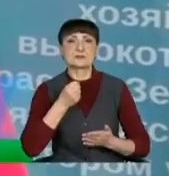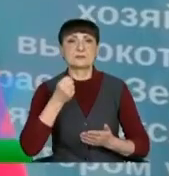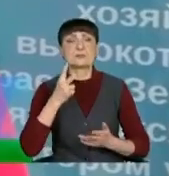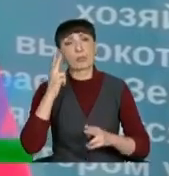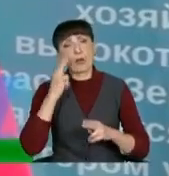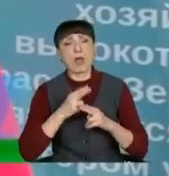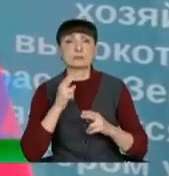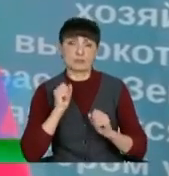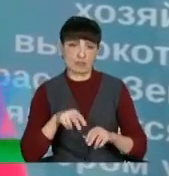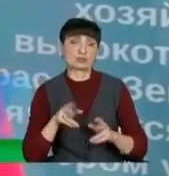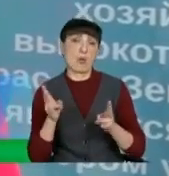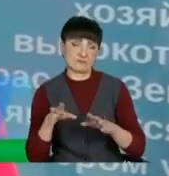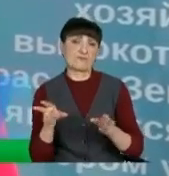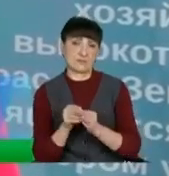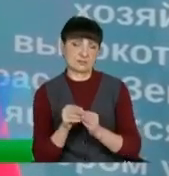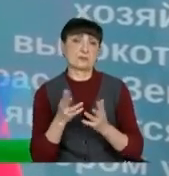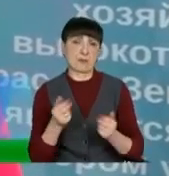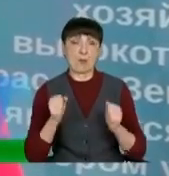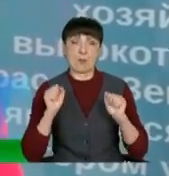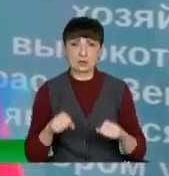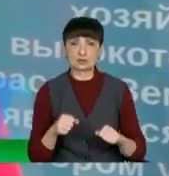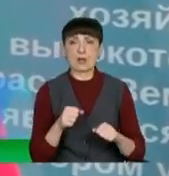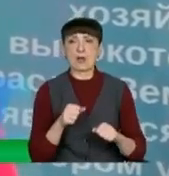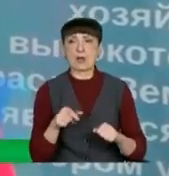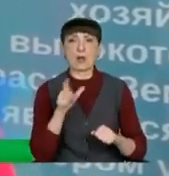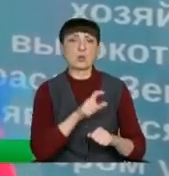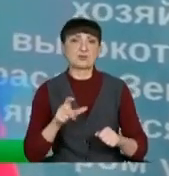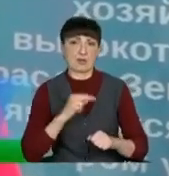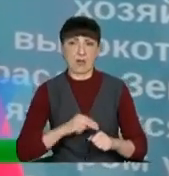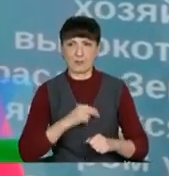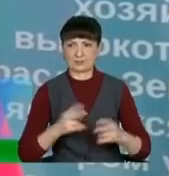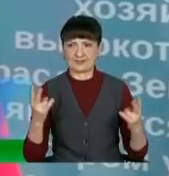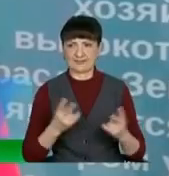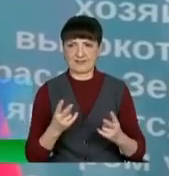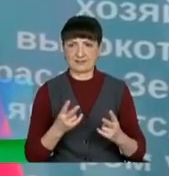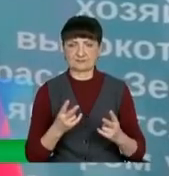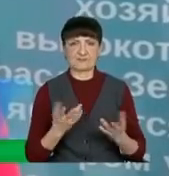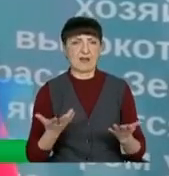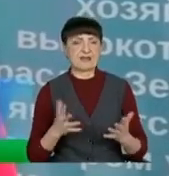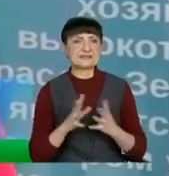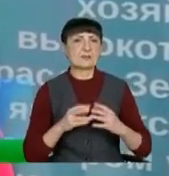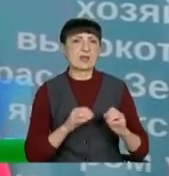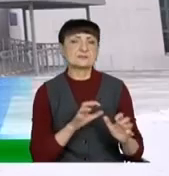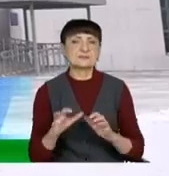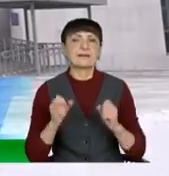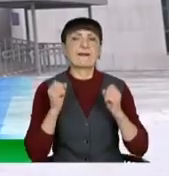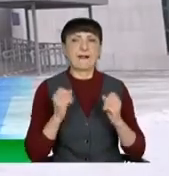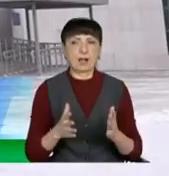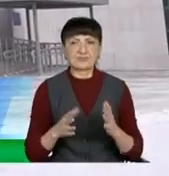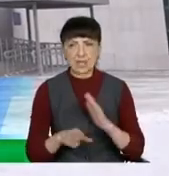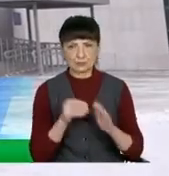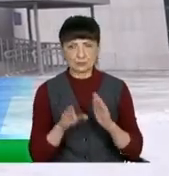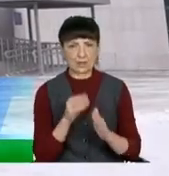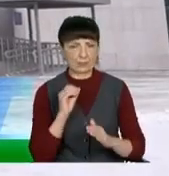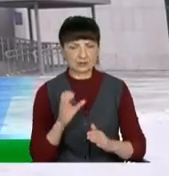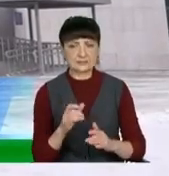бы и не могут они оставлять своих детей? Потому что людям тоже надо работать, как-то содержать свою семью и своих детей. Депутаты